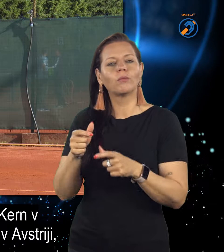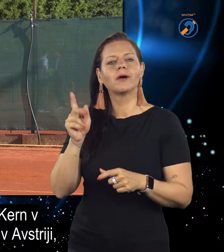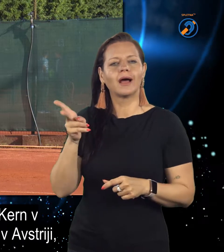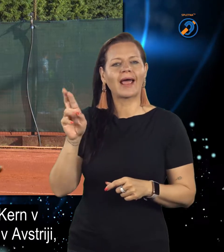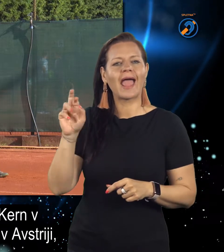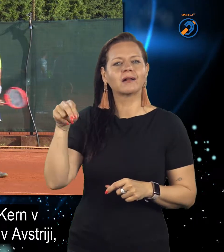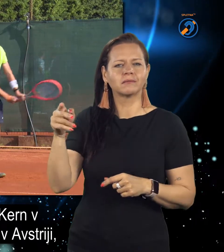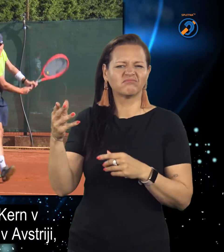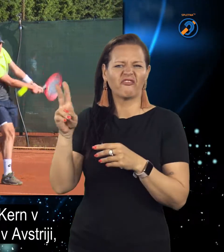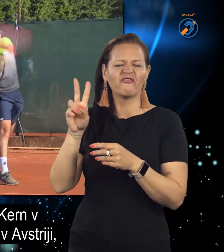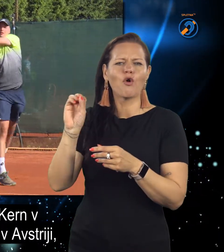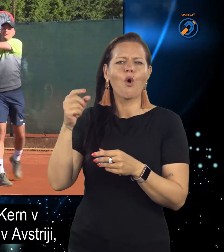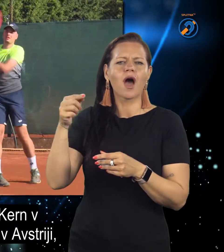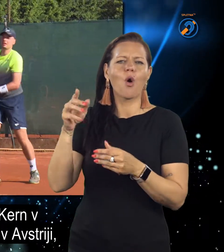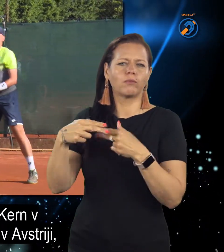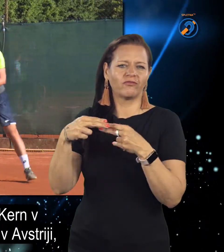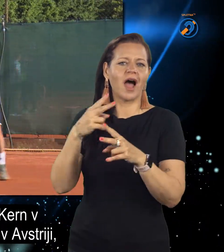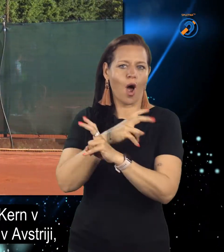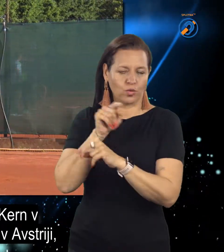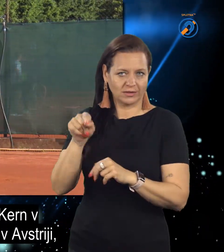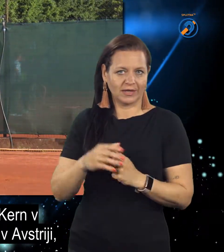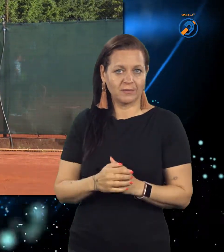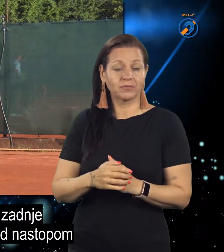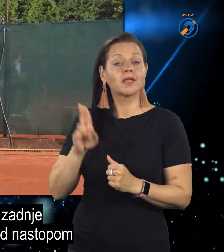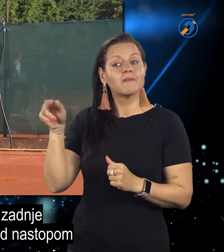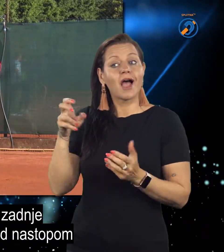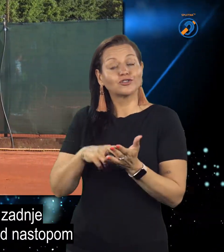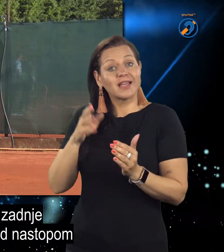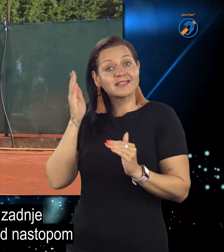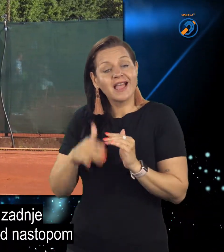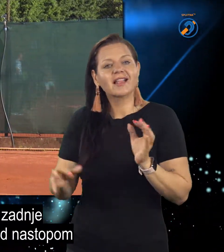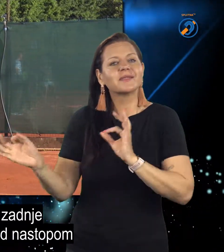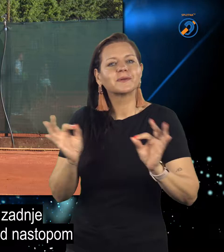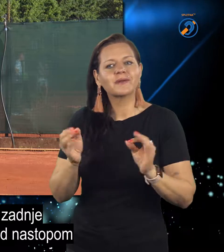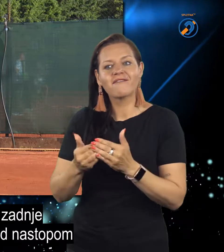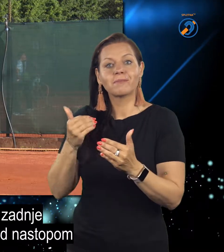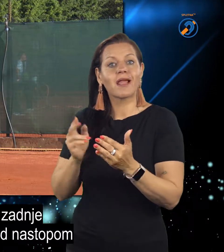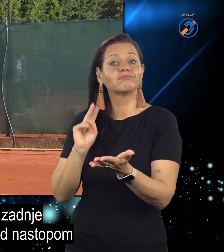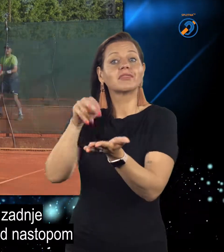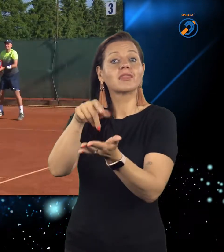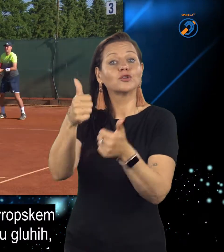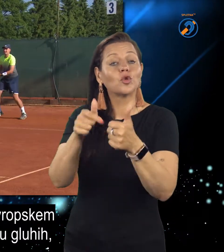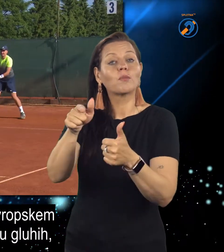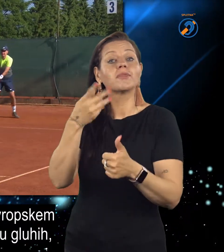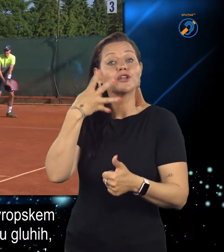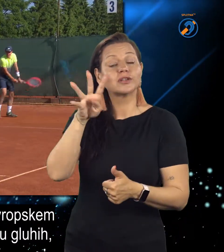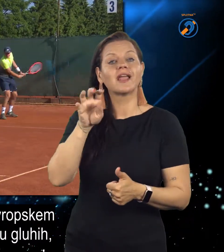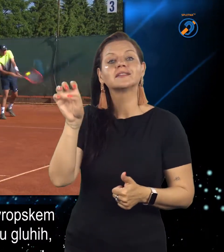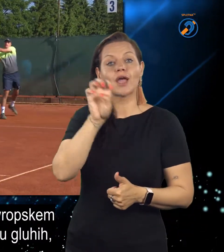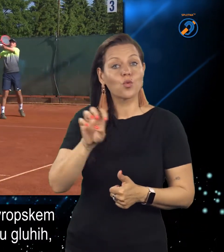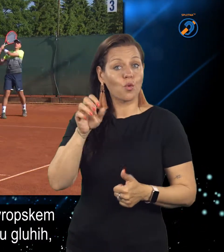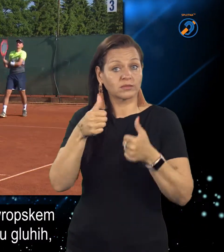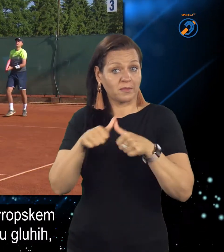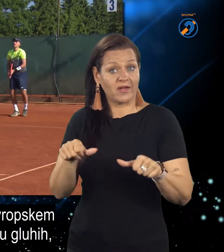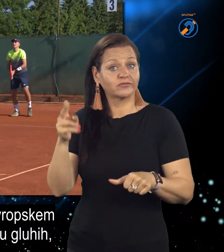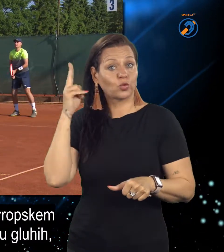v Avstriji, ima še zadnje priprave pred nastopom na 14. Evropskem prvenstvu gluhih, ki